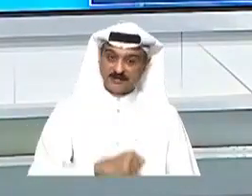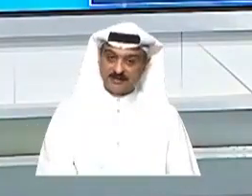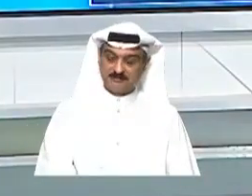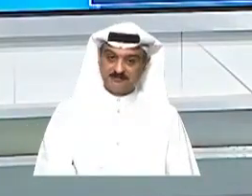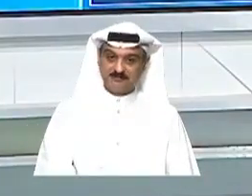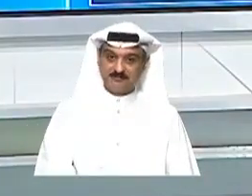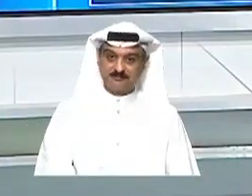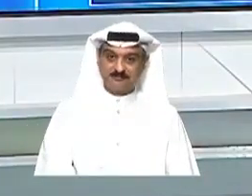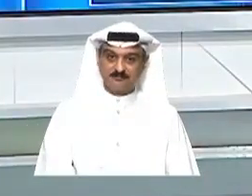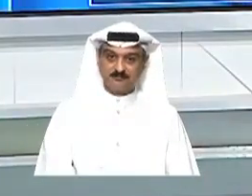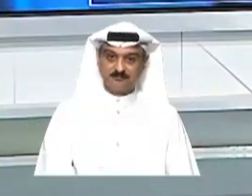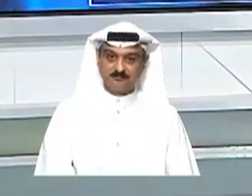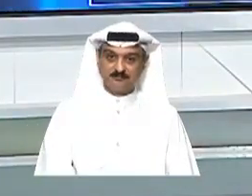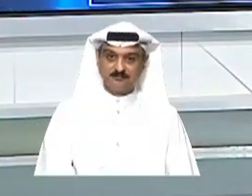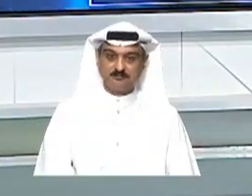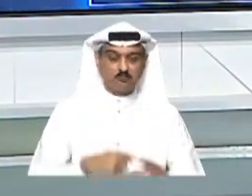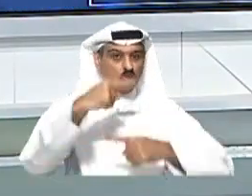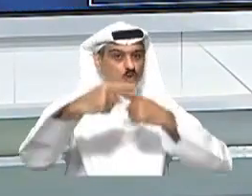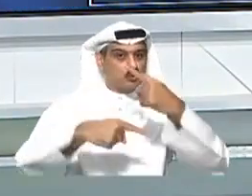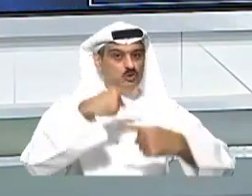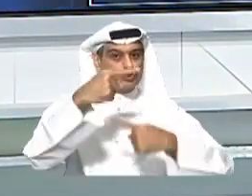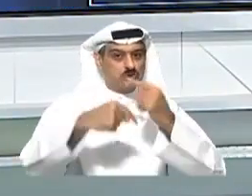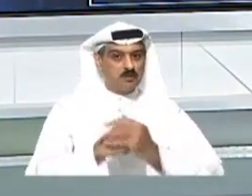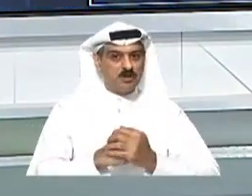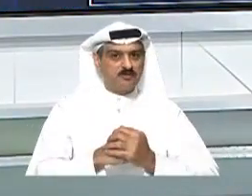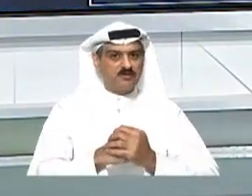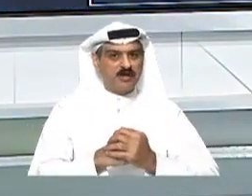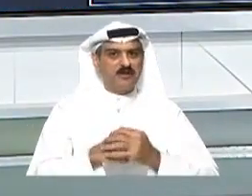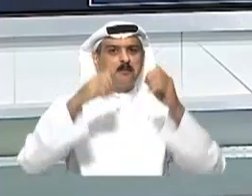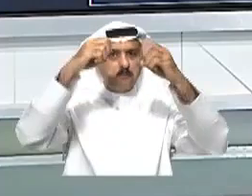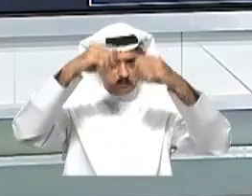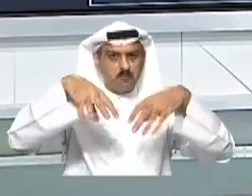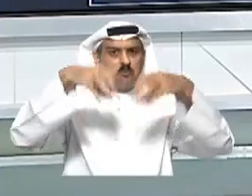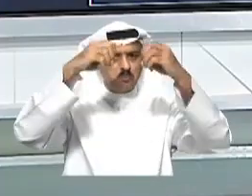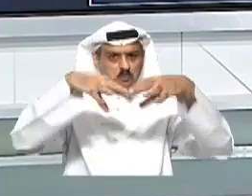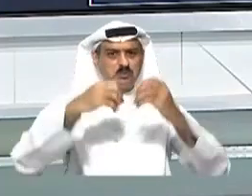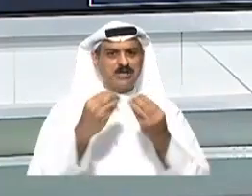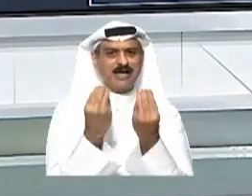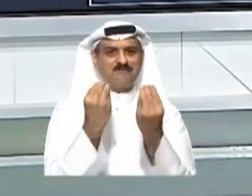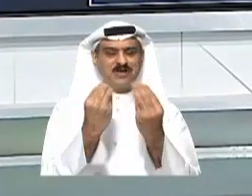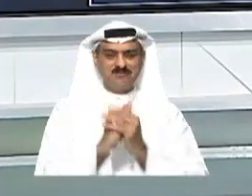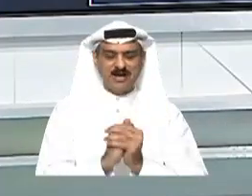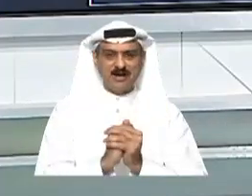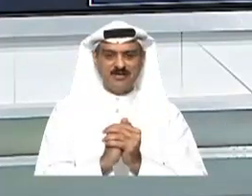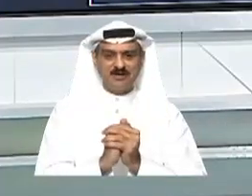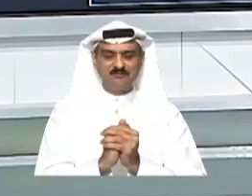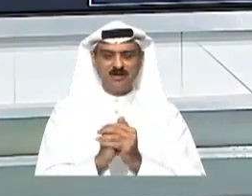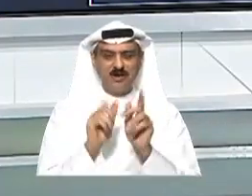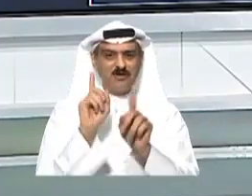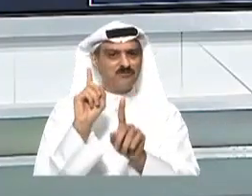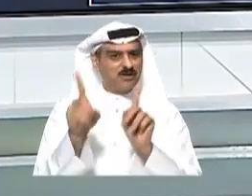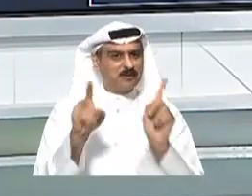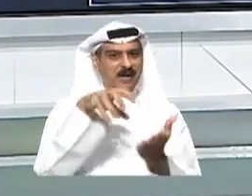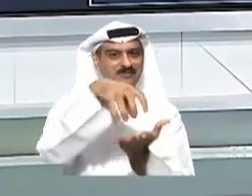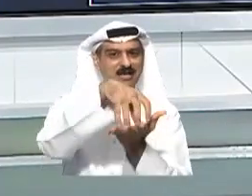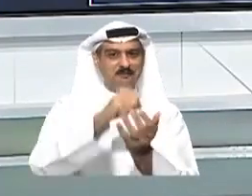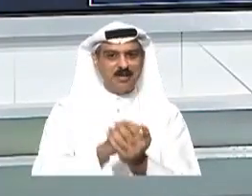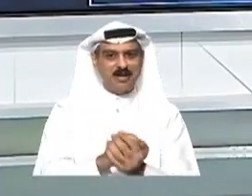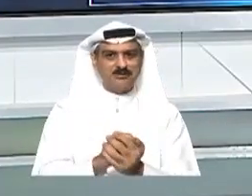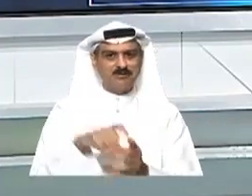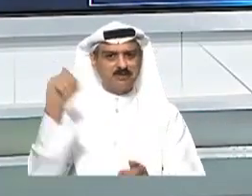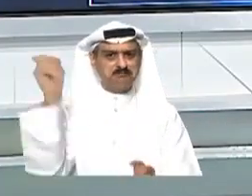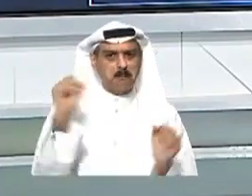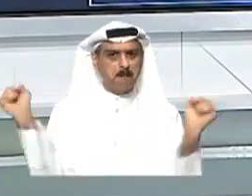الخمسة المقبلة، راح تستمر معنا بإذن الله فرص الأمطار الخفيفة المتفرقة اللي قد تكون رعدية على بعض